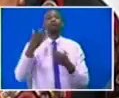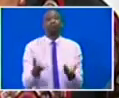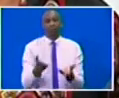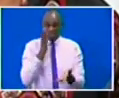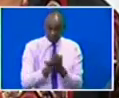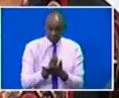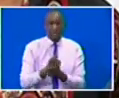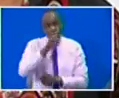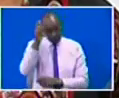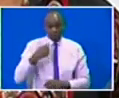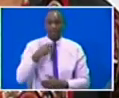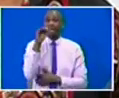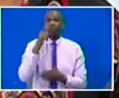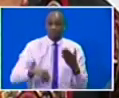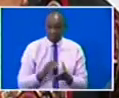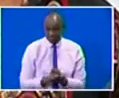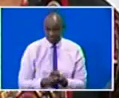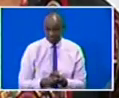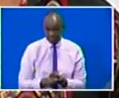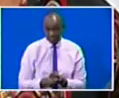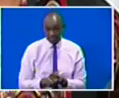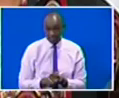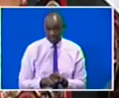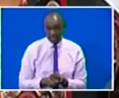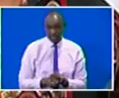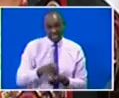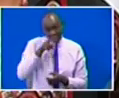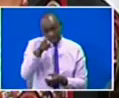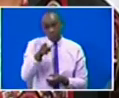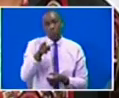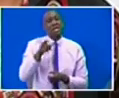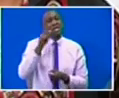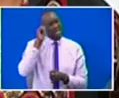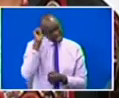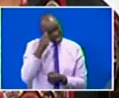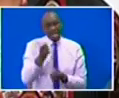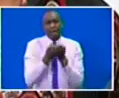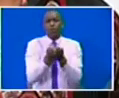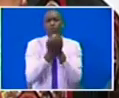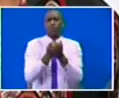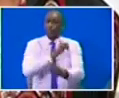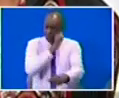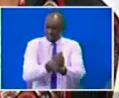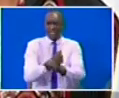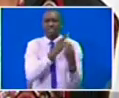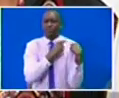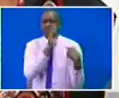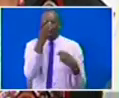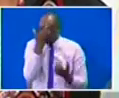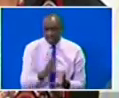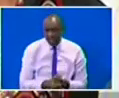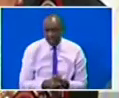all, the question that we are asking, it is not the undertaking of the Kenya Ports Authority. Why is it